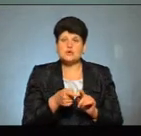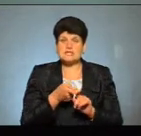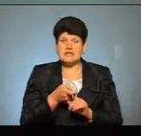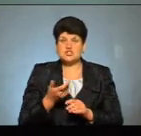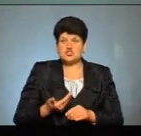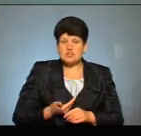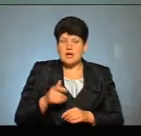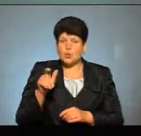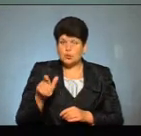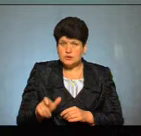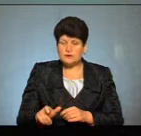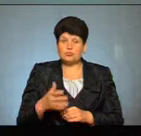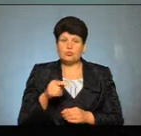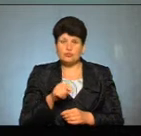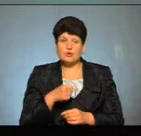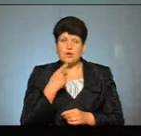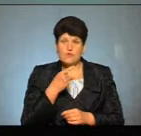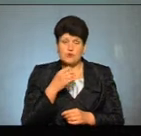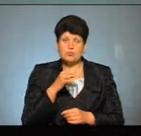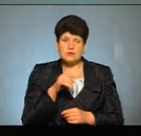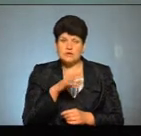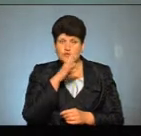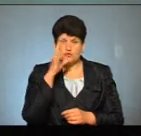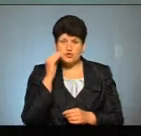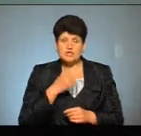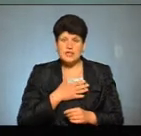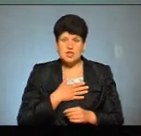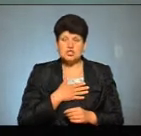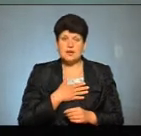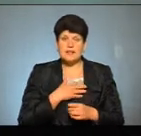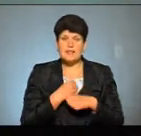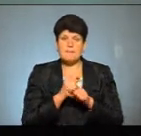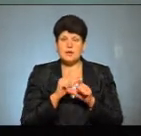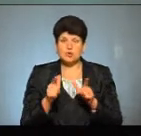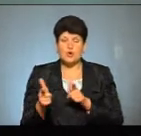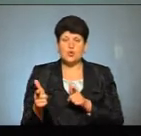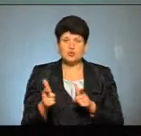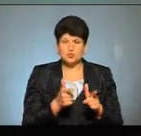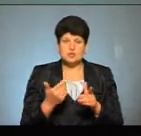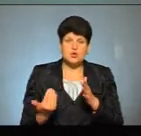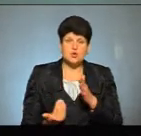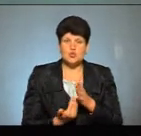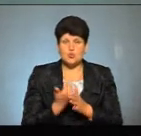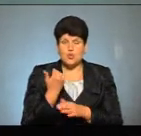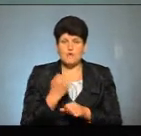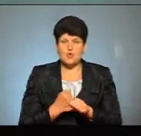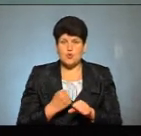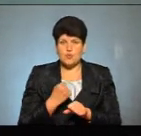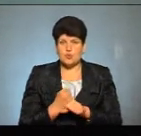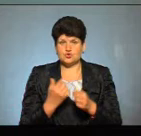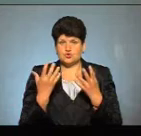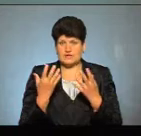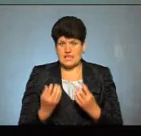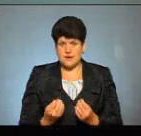людини. Тому я казав про те, що вночі наша лабораторія готується до нового робочого